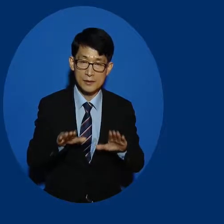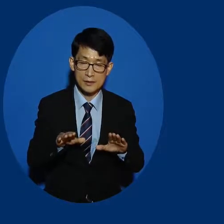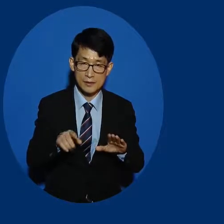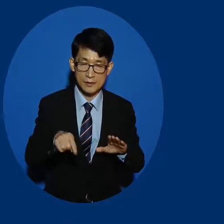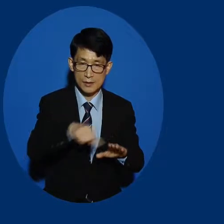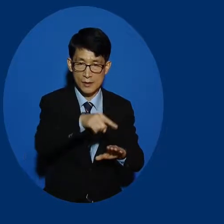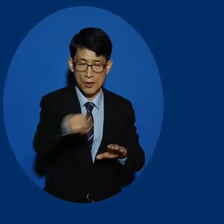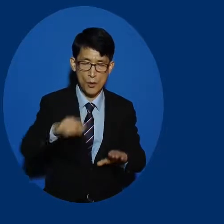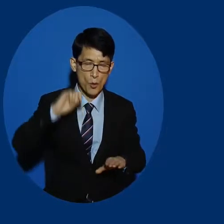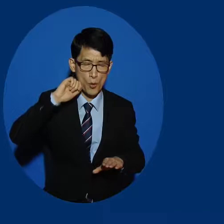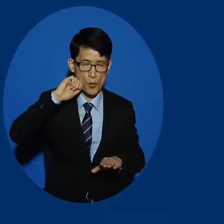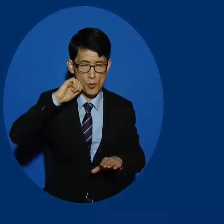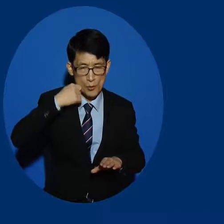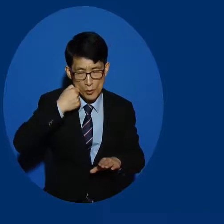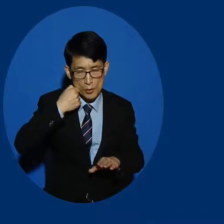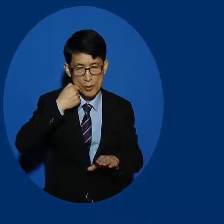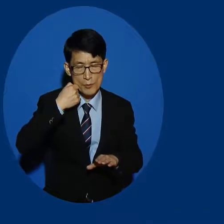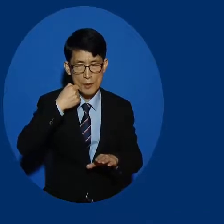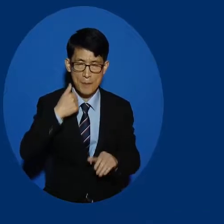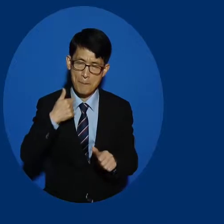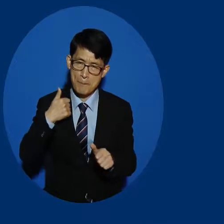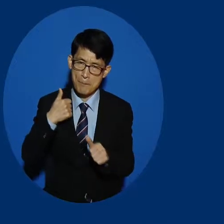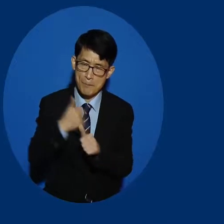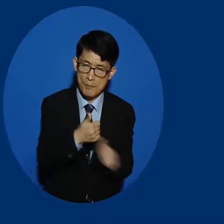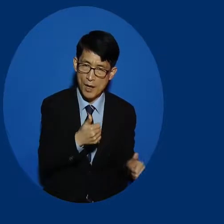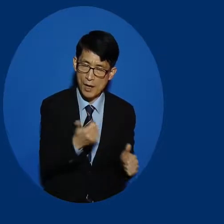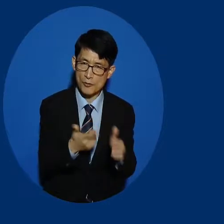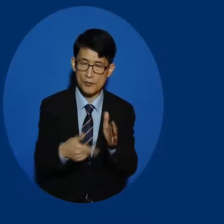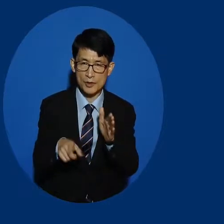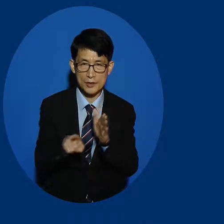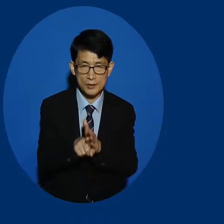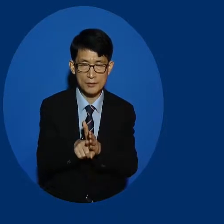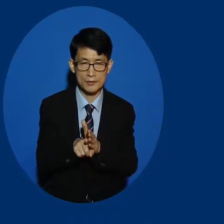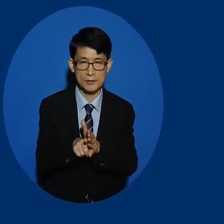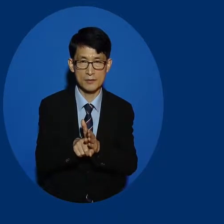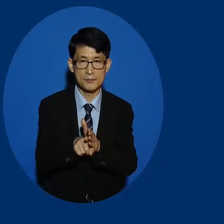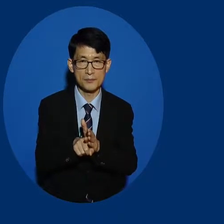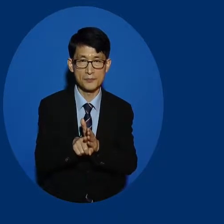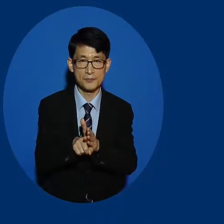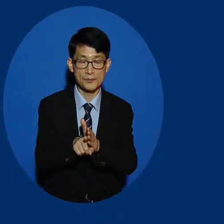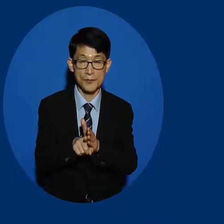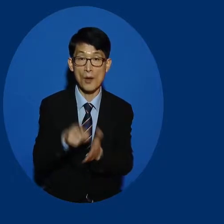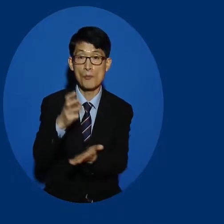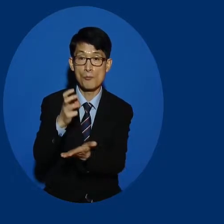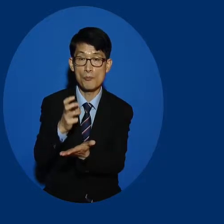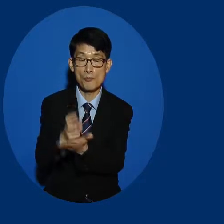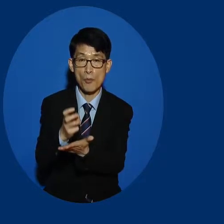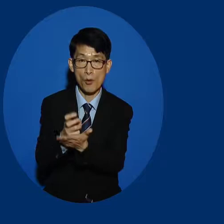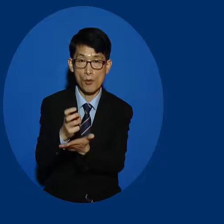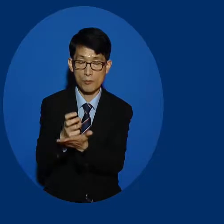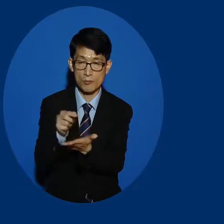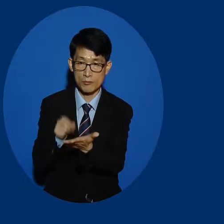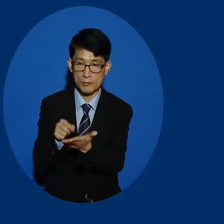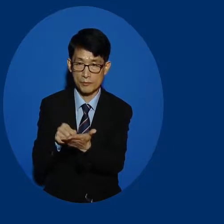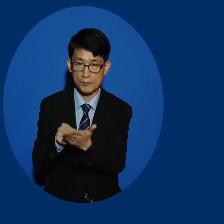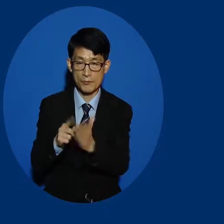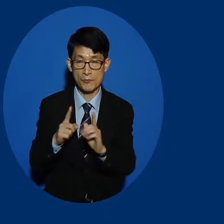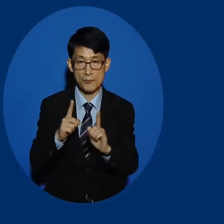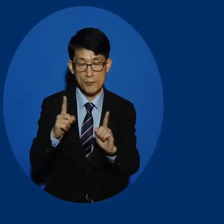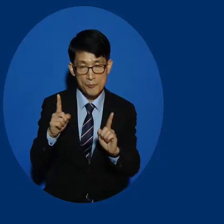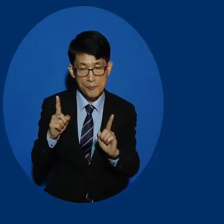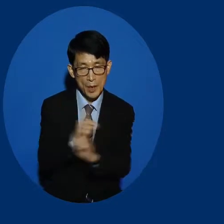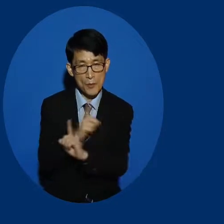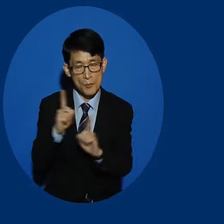한계를 넘어가기 위해서 적극적으로 우리 법률 개정을 위한